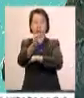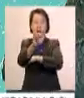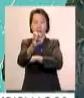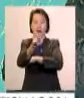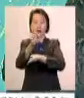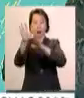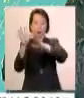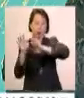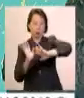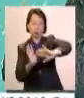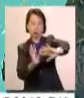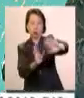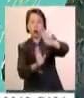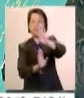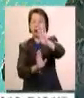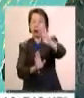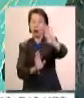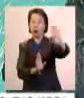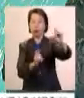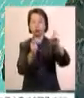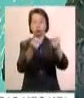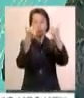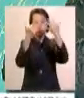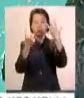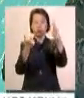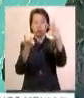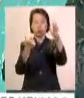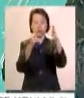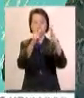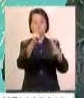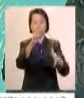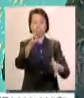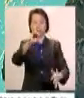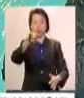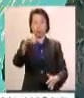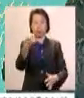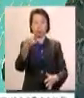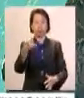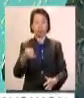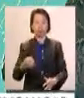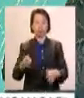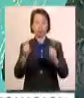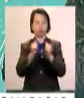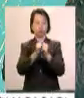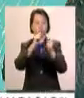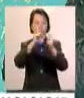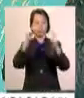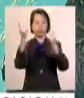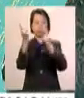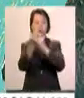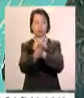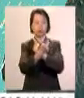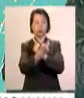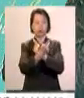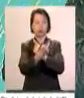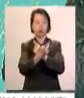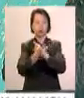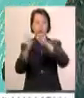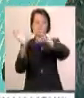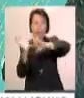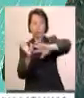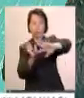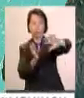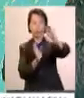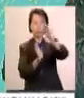terus bergerak ke arah barat dengan kelajuan 15 km sejam. Dengan keadaan ianya bergerak ke